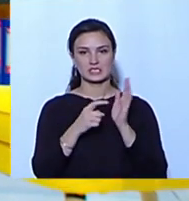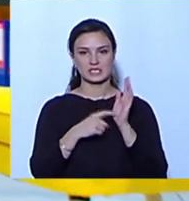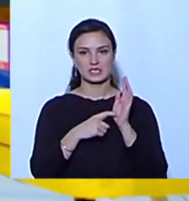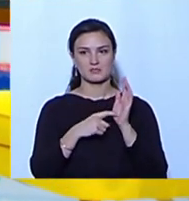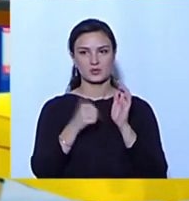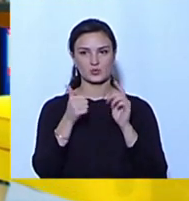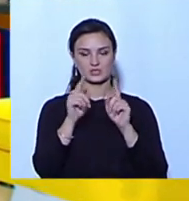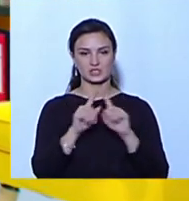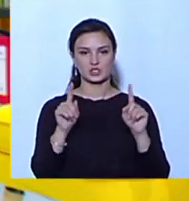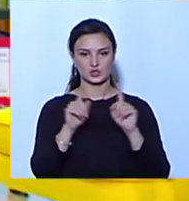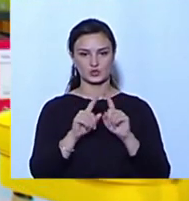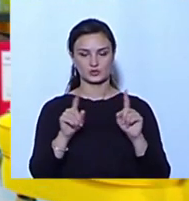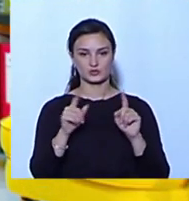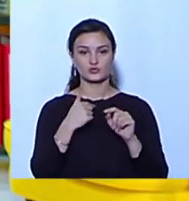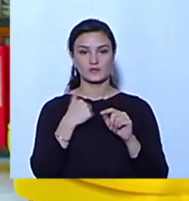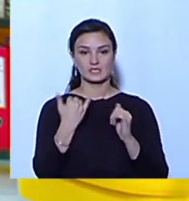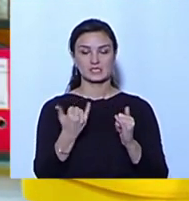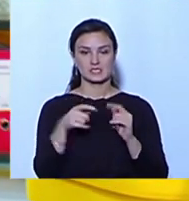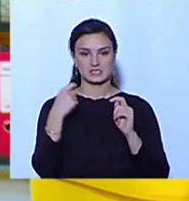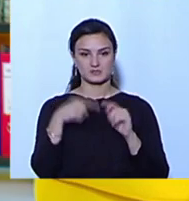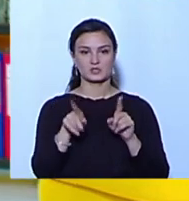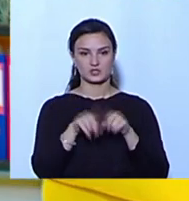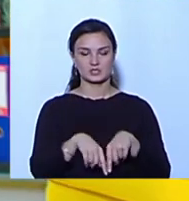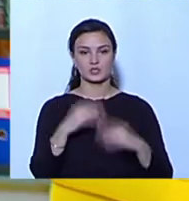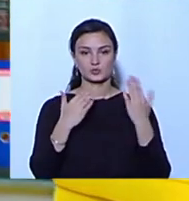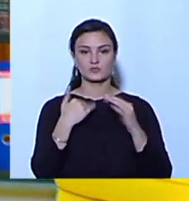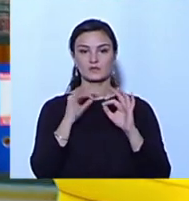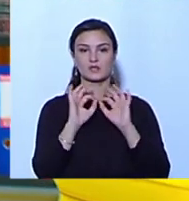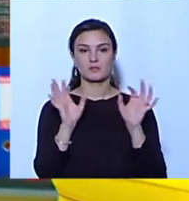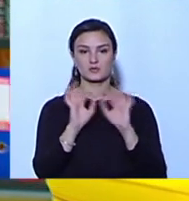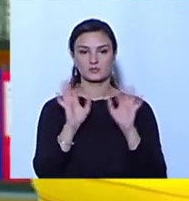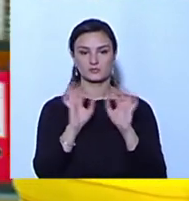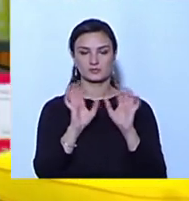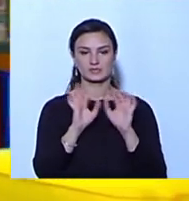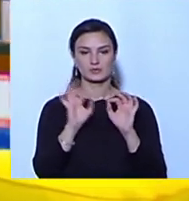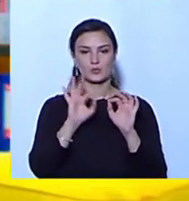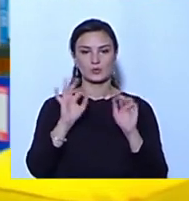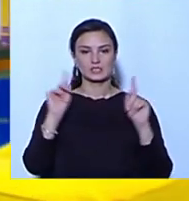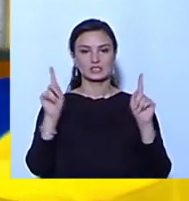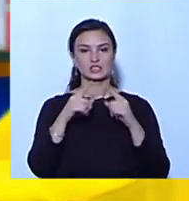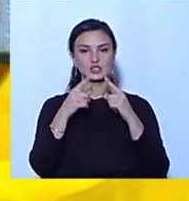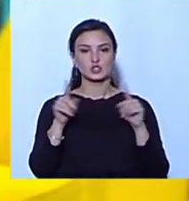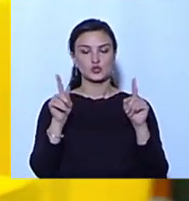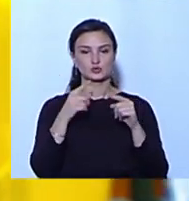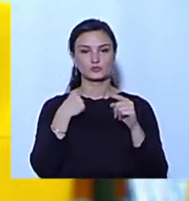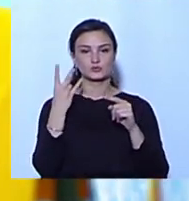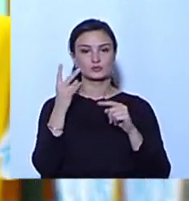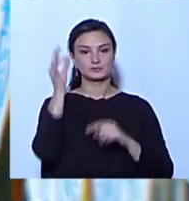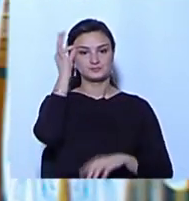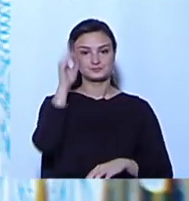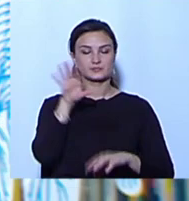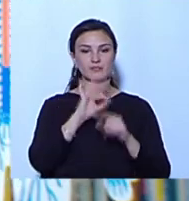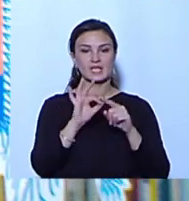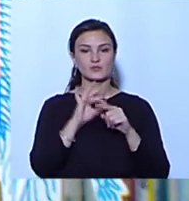როგორც დირიჟორი. ჩვენს გადაცემაში ყოველ შემთხვევაში ეს ასეა და თუ ჩვენ ვლაპარაკობთ დირიჟორზე, მაშინ უნდა გავიხსენოთ, რომ ნერვული